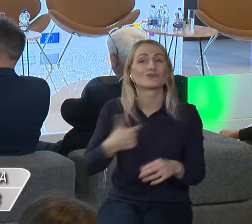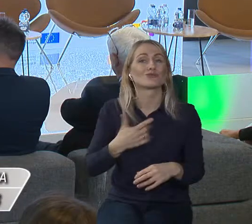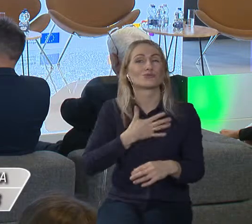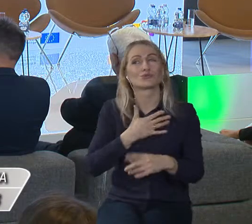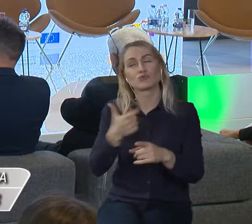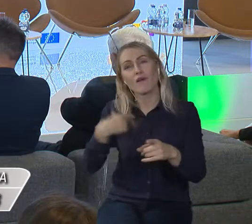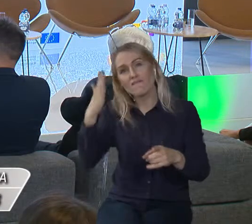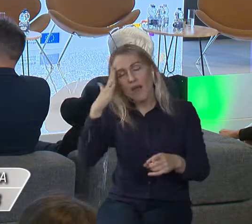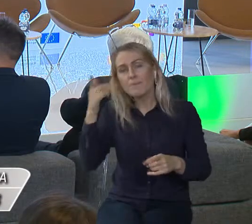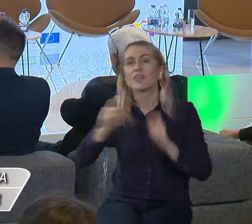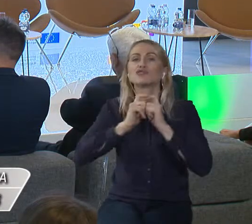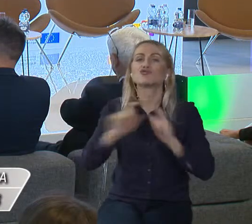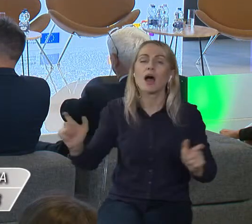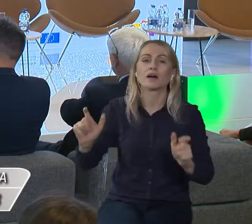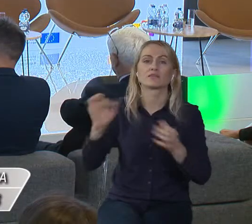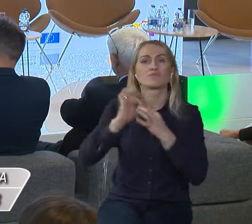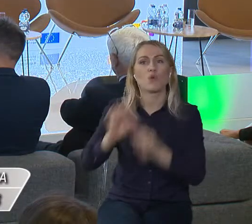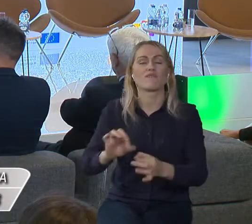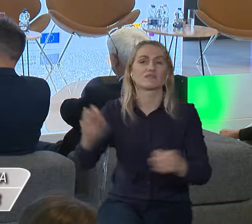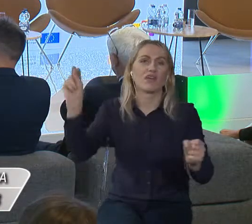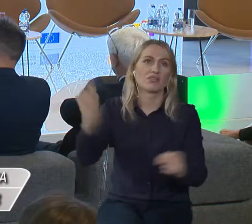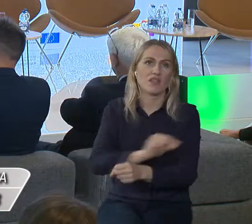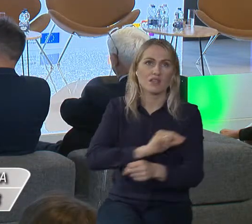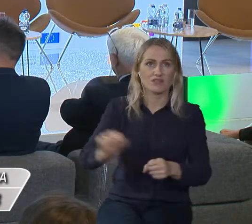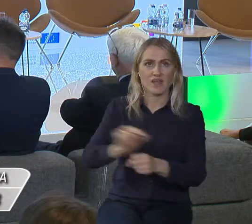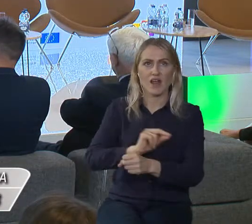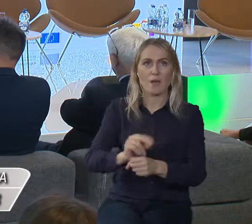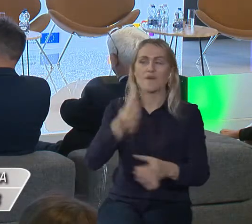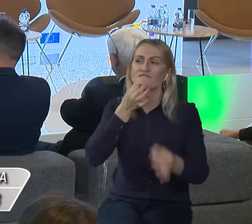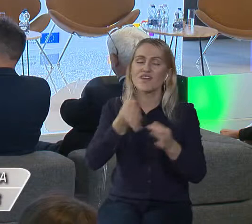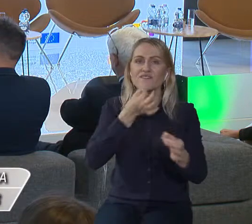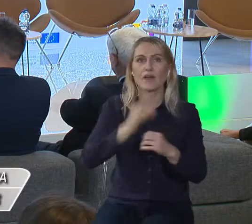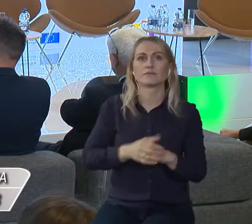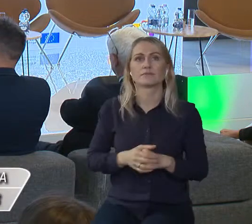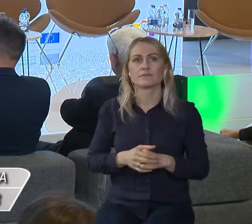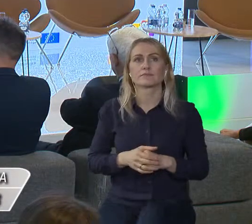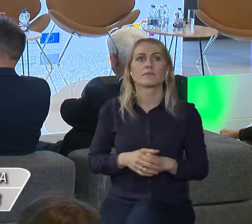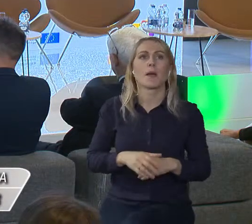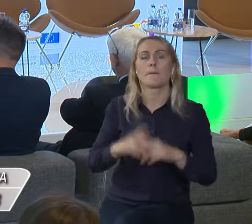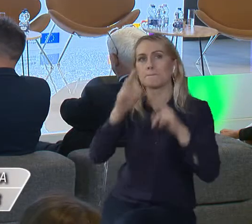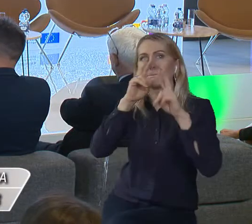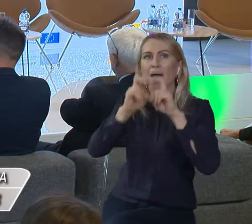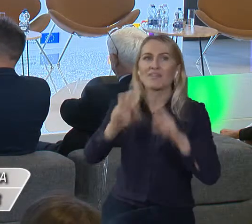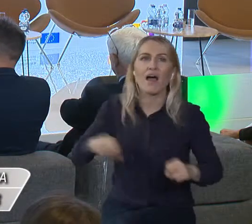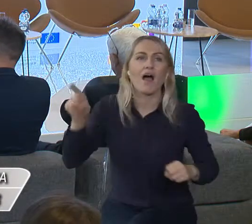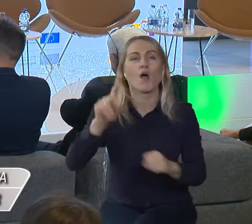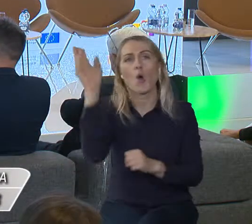orientujemy, czas przeprowadzenia terapii, wywiadu, zbadania